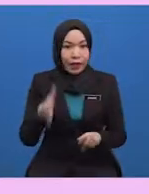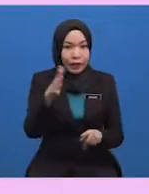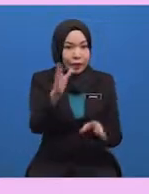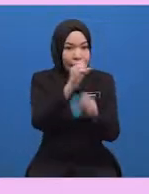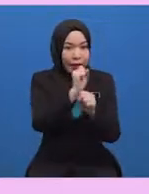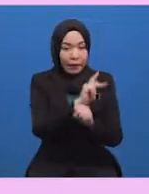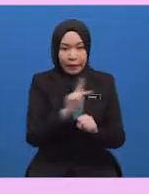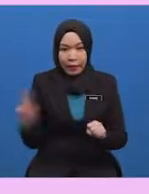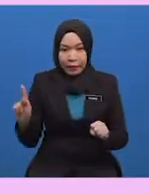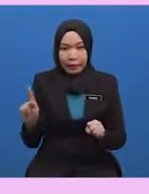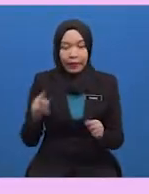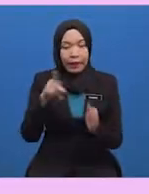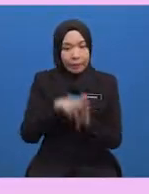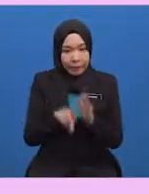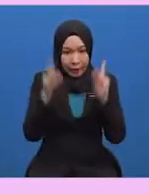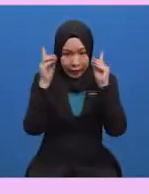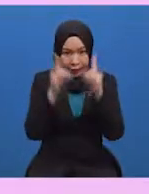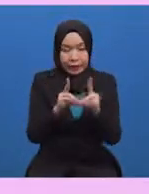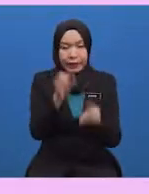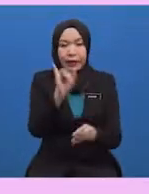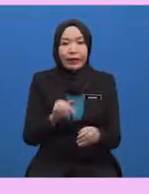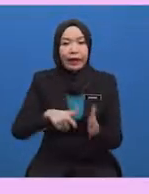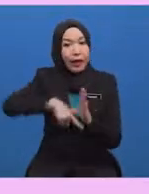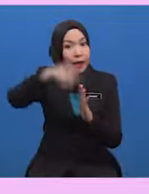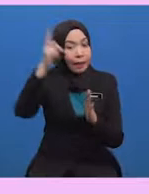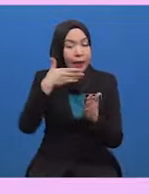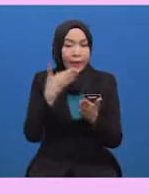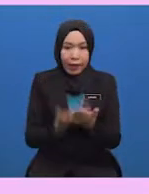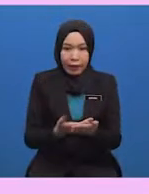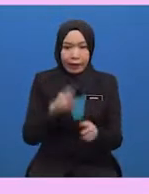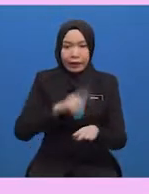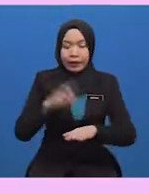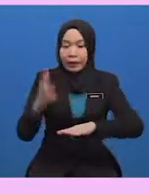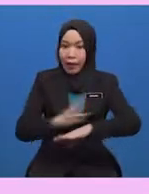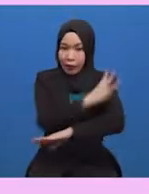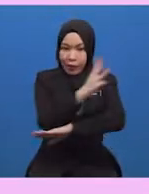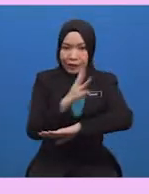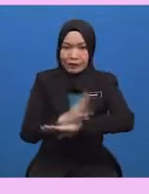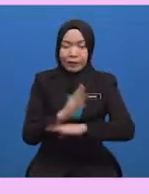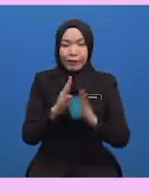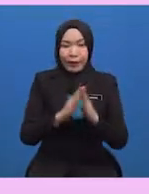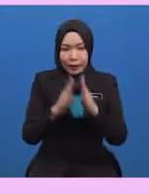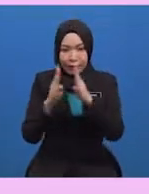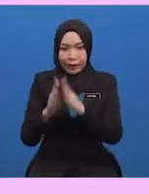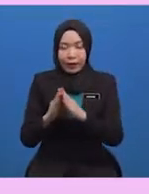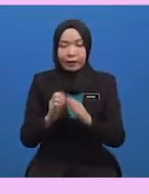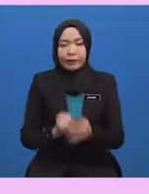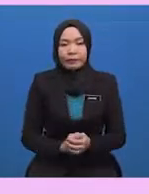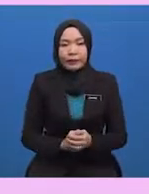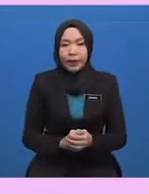kemudahan pendidikan yang lebih baik di kawasan bandar.